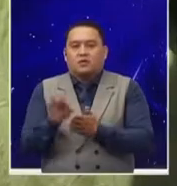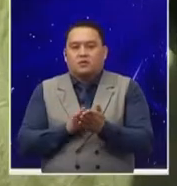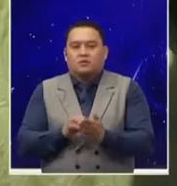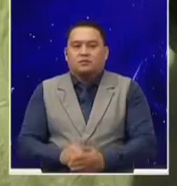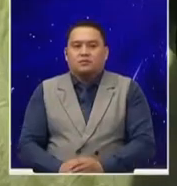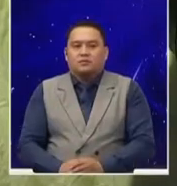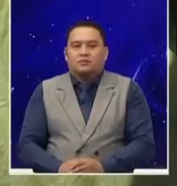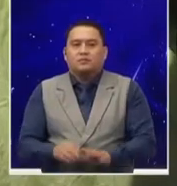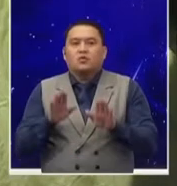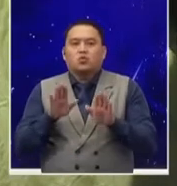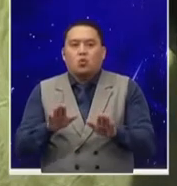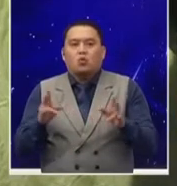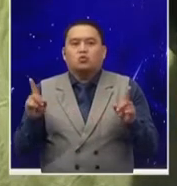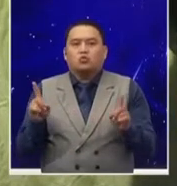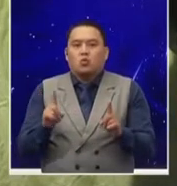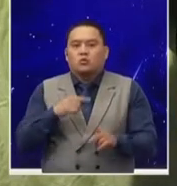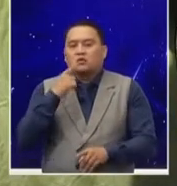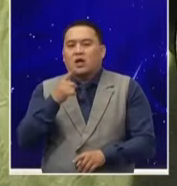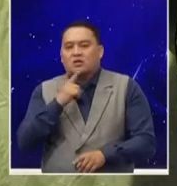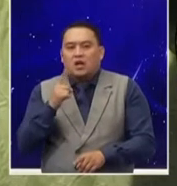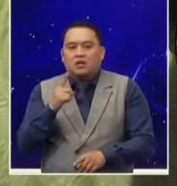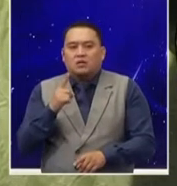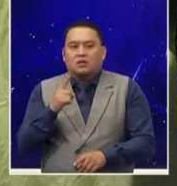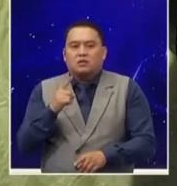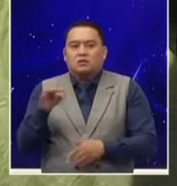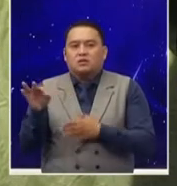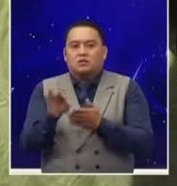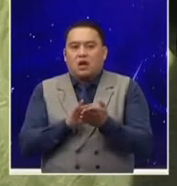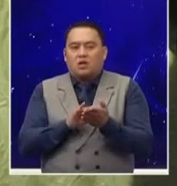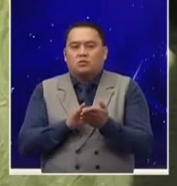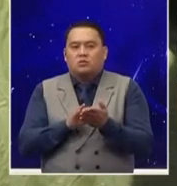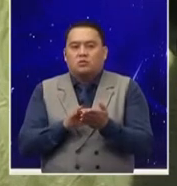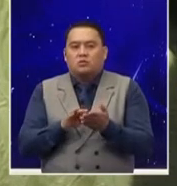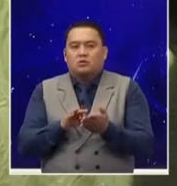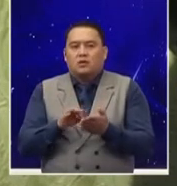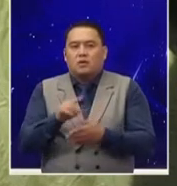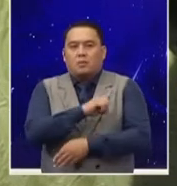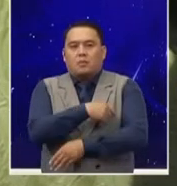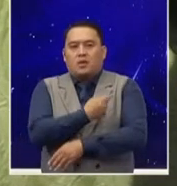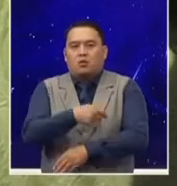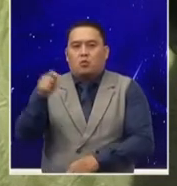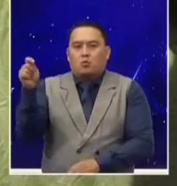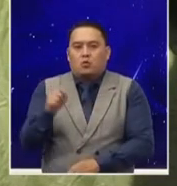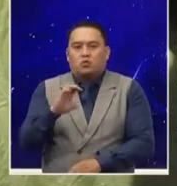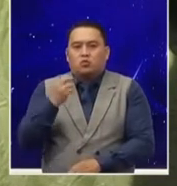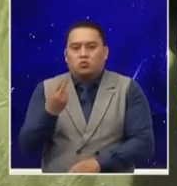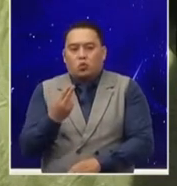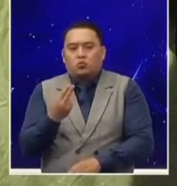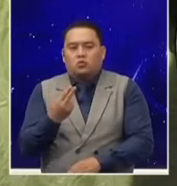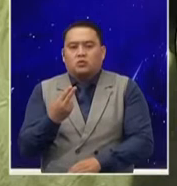Стоит только вот что-то сказать и сразу тебе медики прибегают,